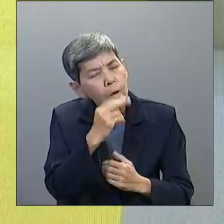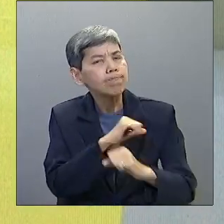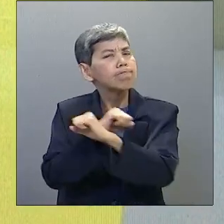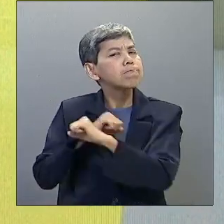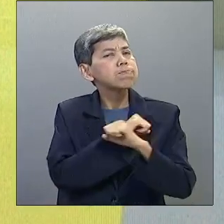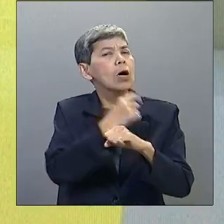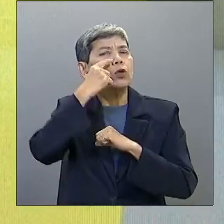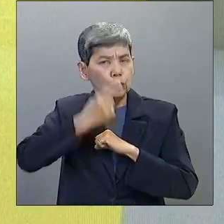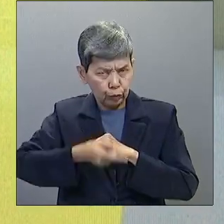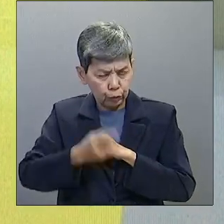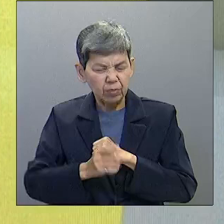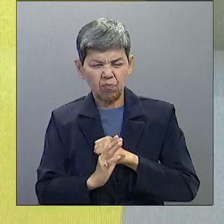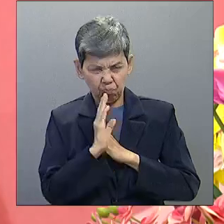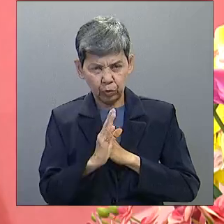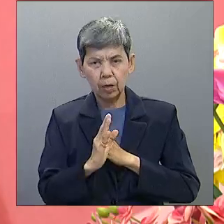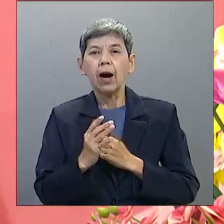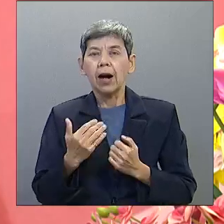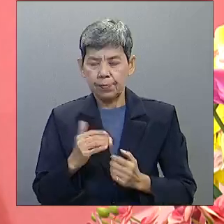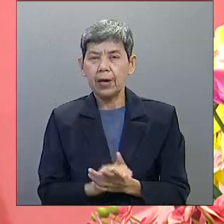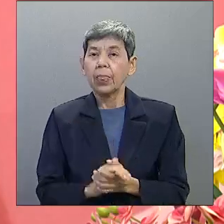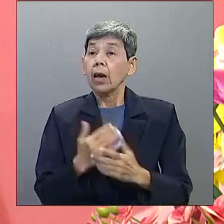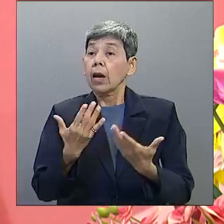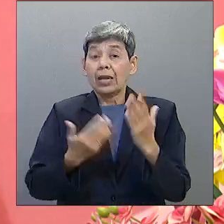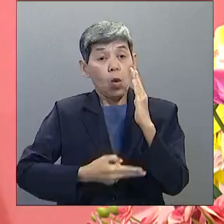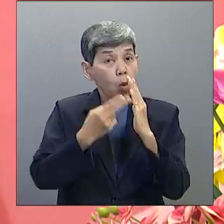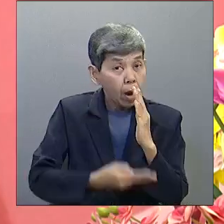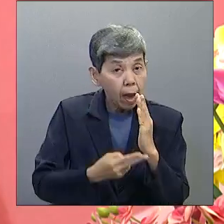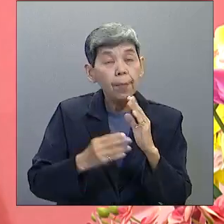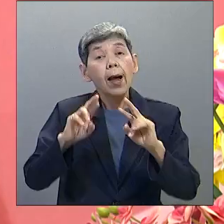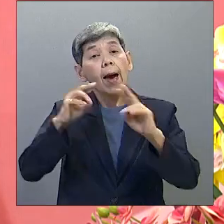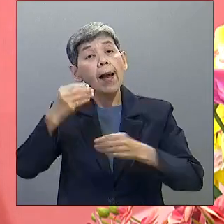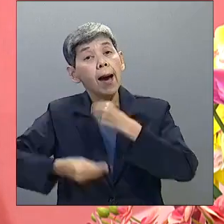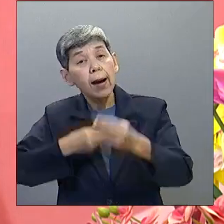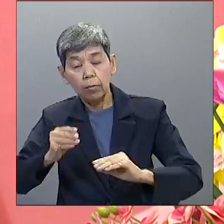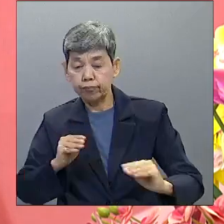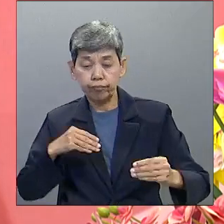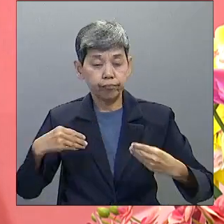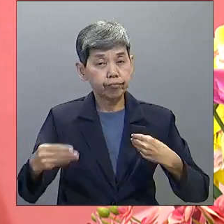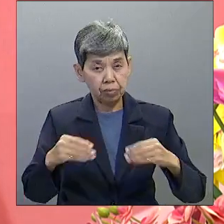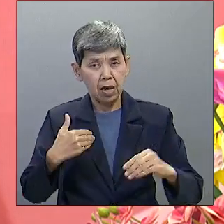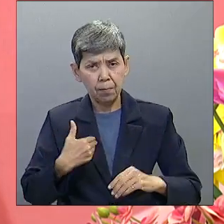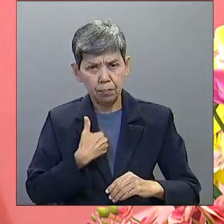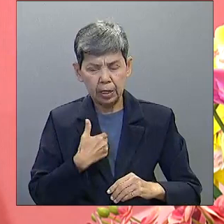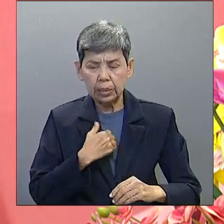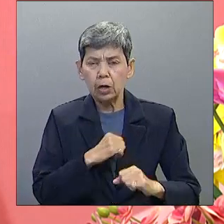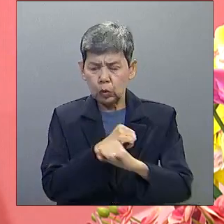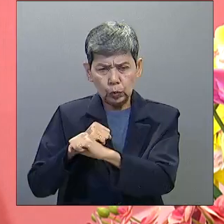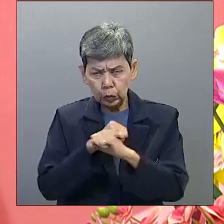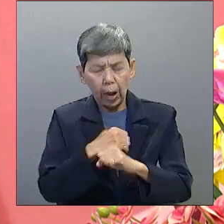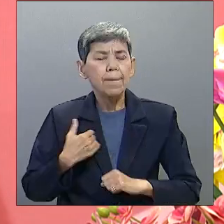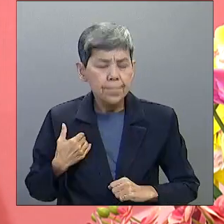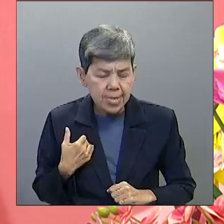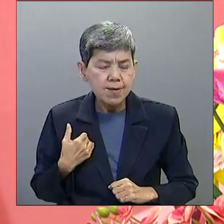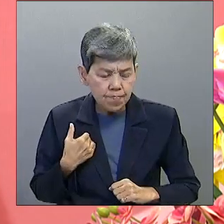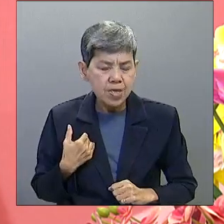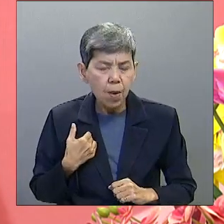ลอันนี้เคร่งครัดจริงๆนะ ผู้ประกอบการเองเนี่ยคือถึงแม้ว่าตอนนี้จะผ่อนคลายอะไรกันมาเยอะเนี่ยอาชีพก็ต้องบางอันต้องกลับมาใช้ใหม่ ใช่ เ